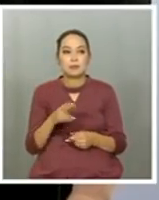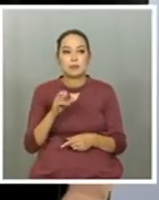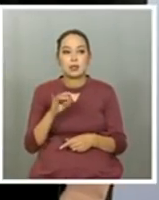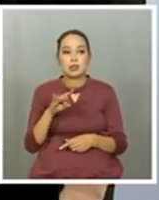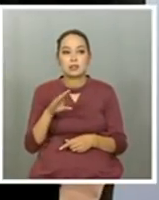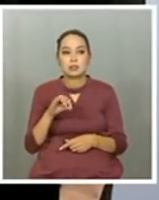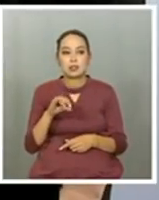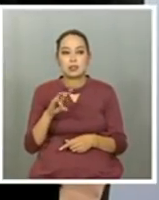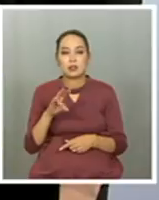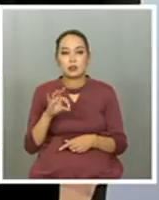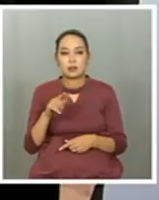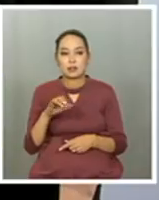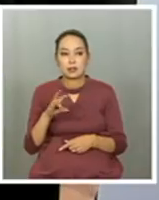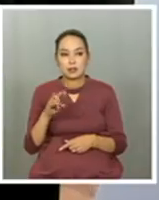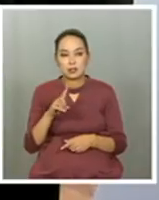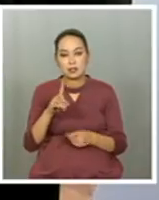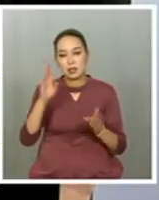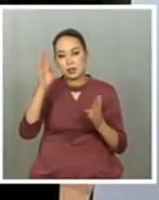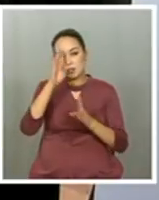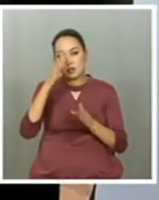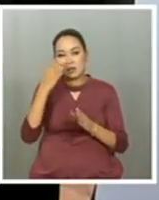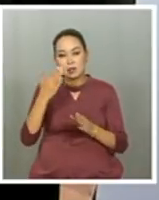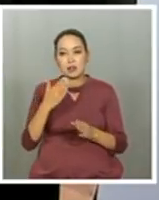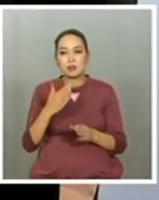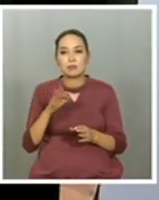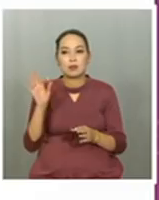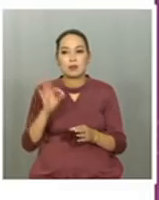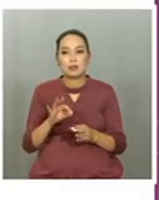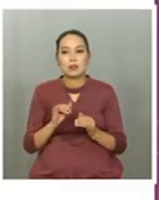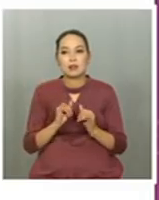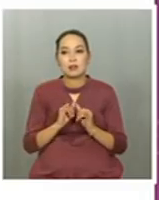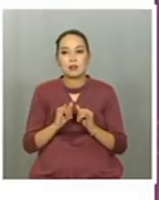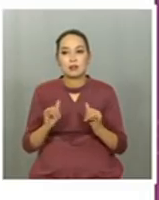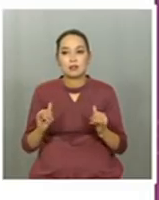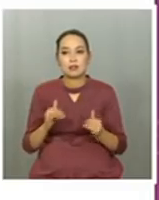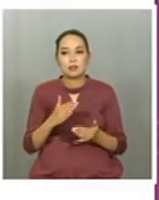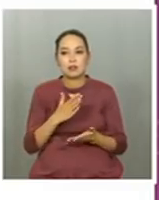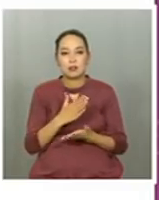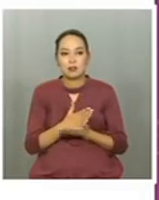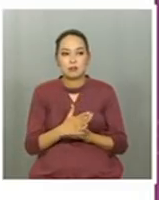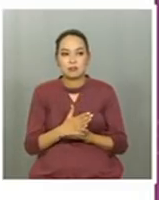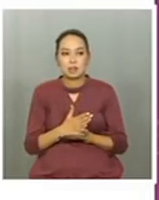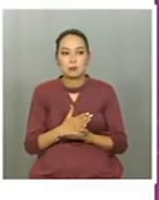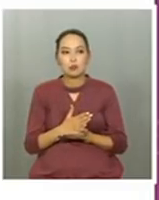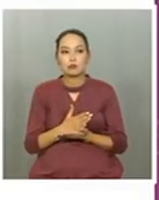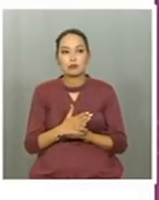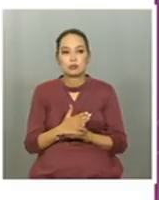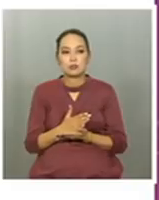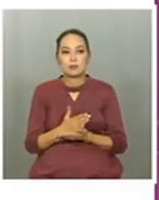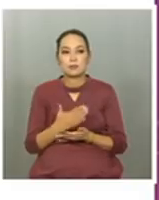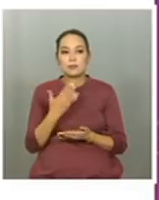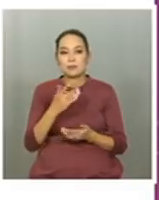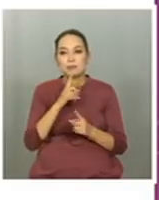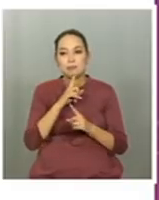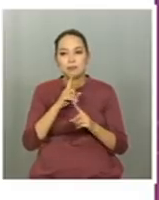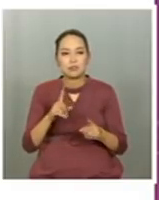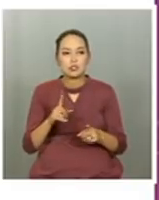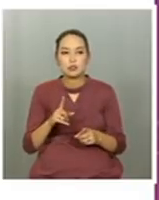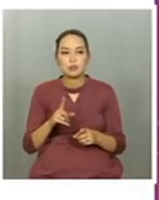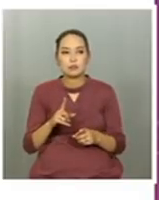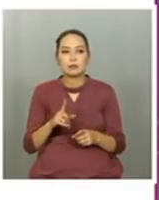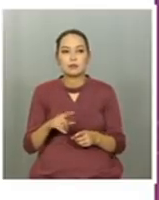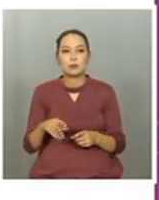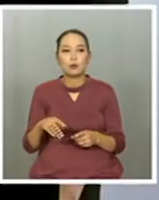Партеногенез табиғатта өте кең таралған түрі. Ол жәндіктер мен өсімдіктерде жүреді.